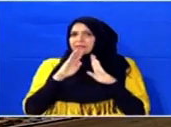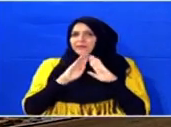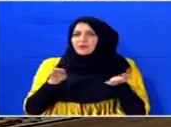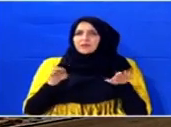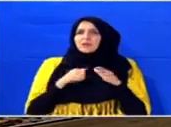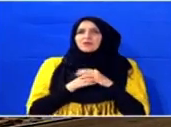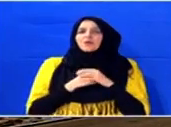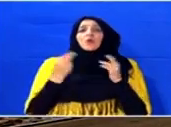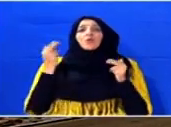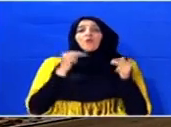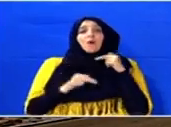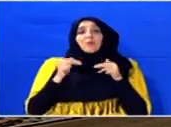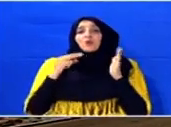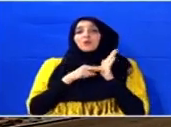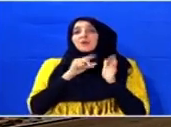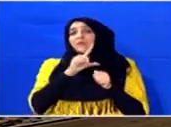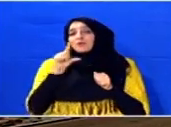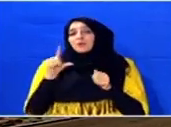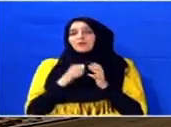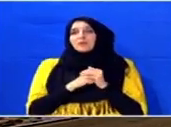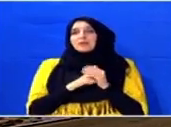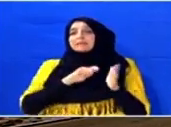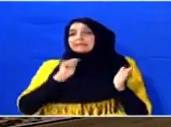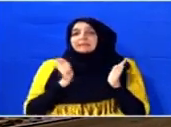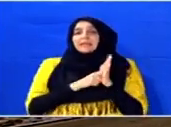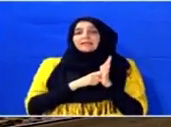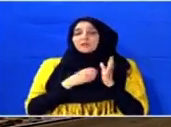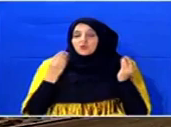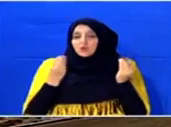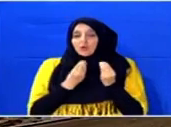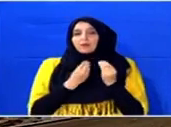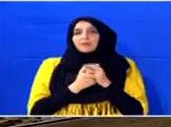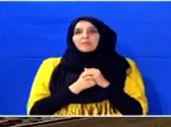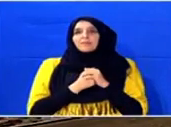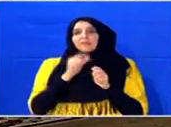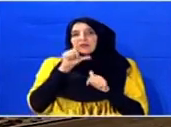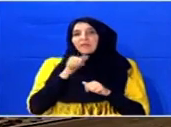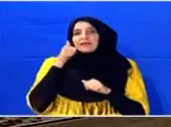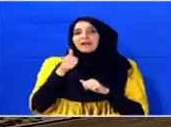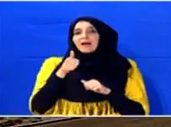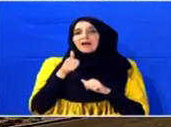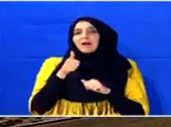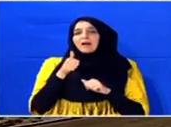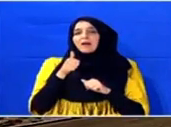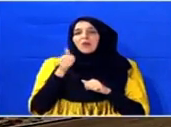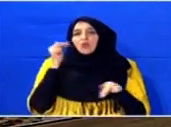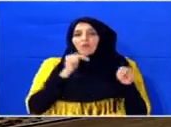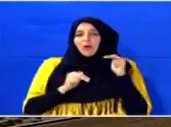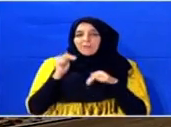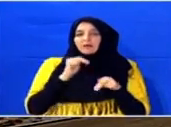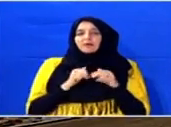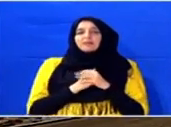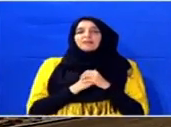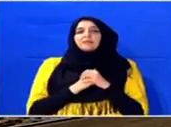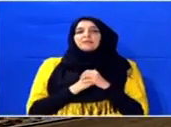2022 حددت جلسه الصلح في 21 ديسمبر دكتور من نفسي